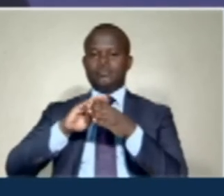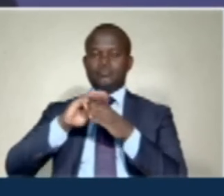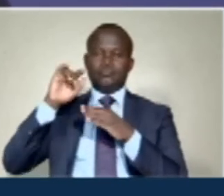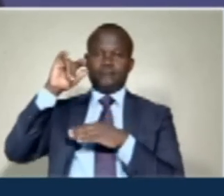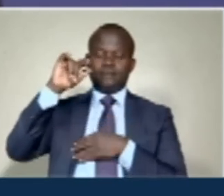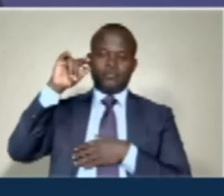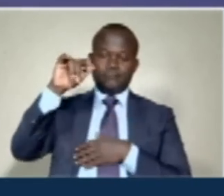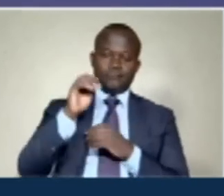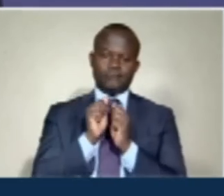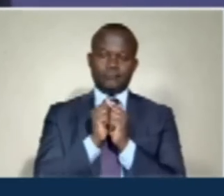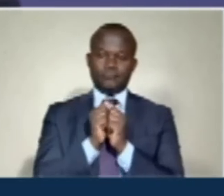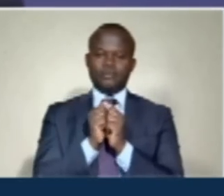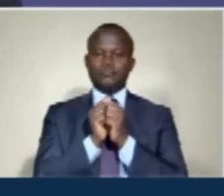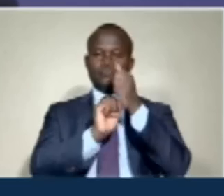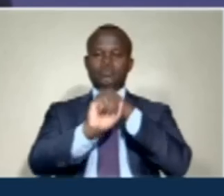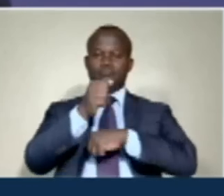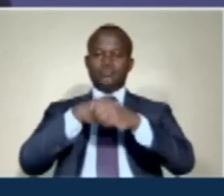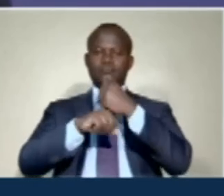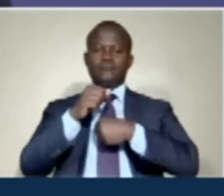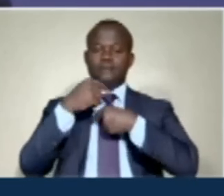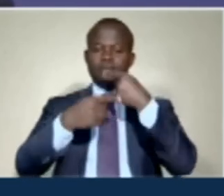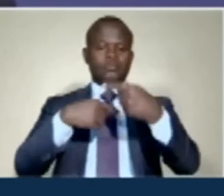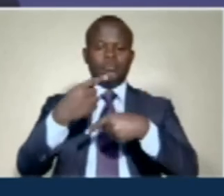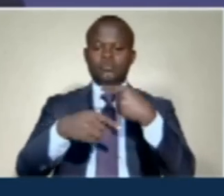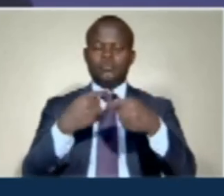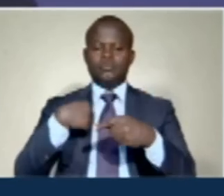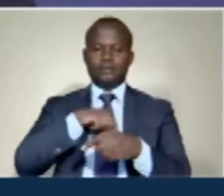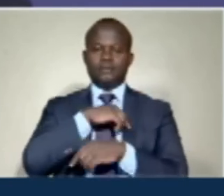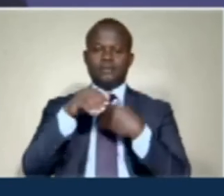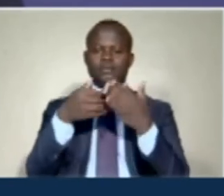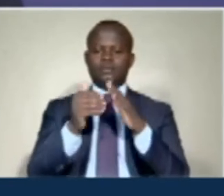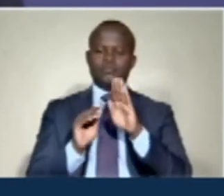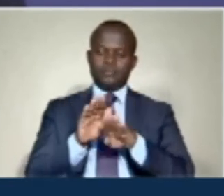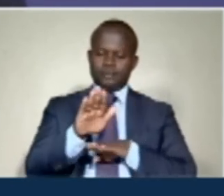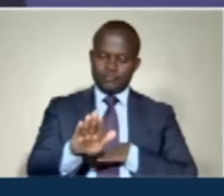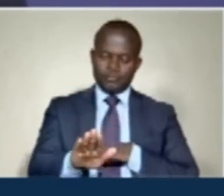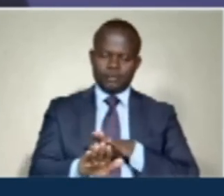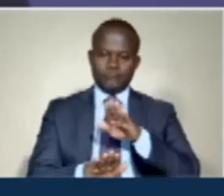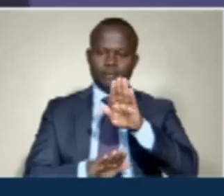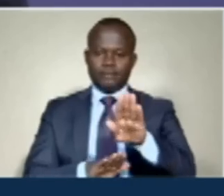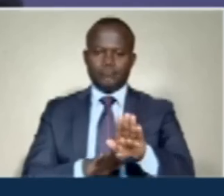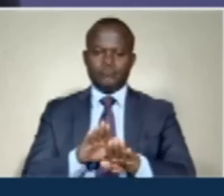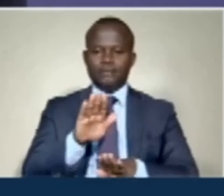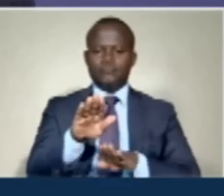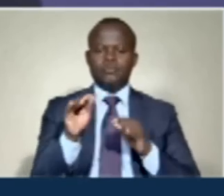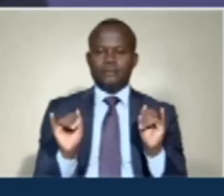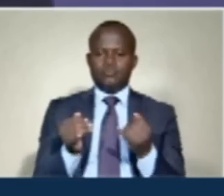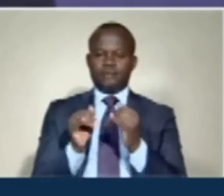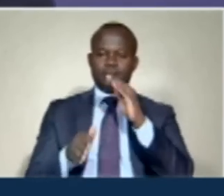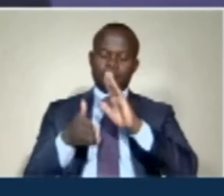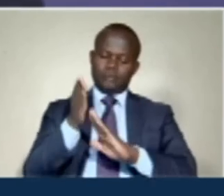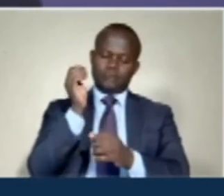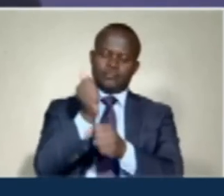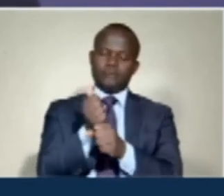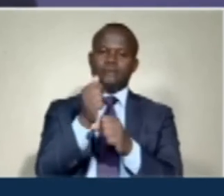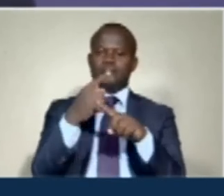cy'indege. Imirimo irakomeje, tumaze gutera intambwe ndende, turagerageza kwihutisha imirimo.